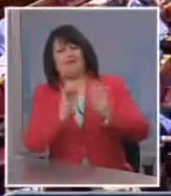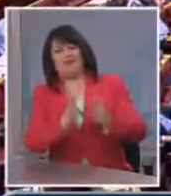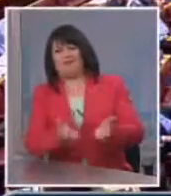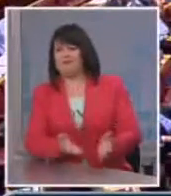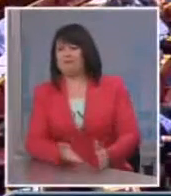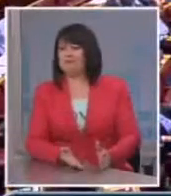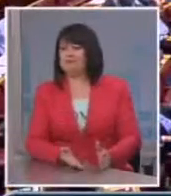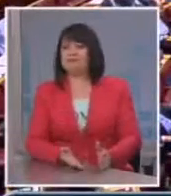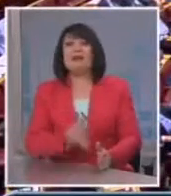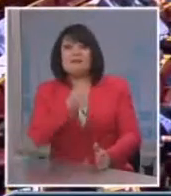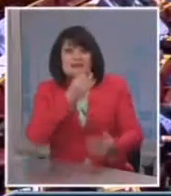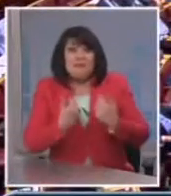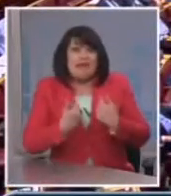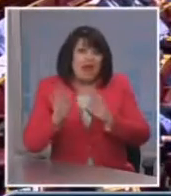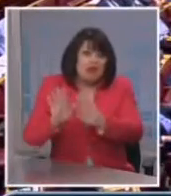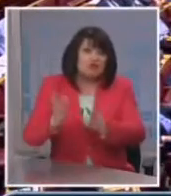Πώς σε μένα αναφέρεστε?